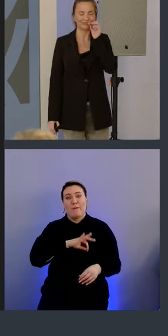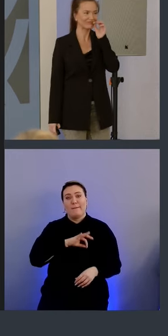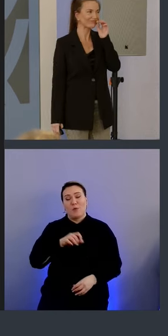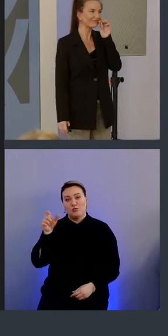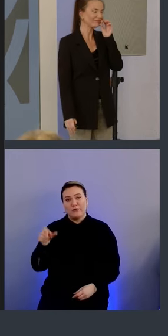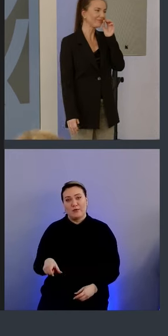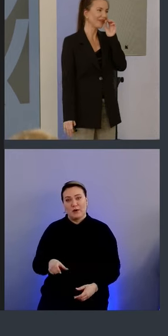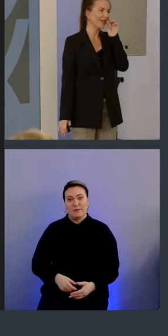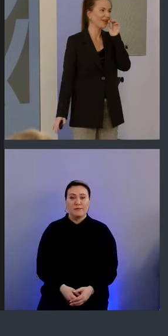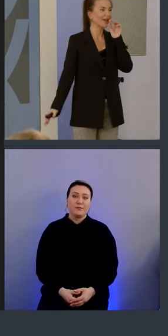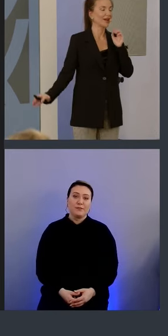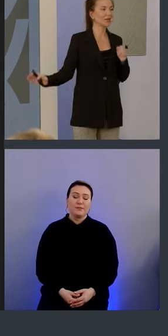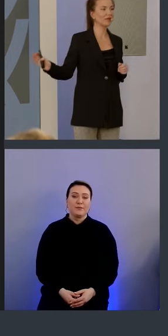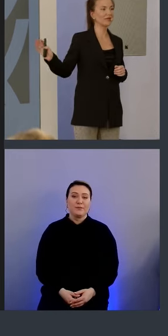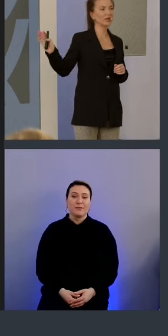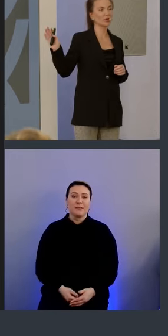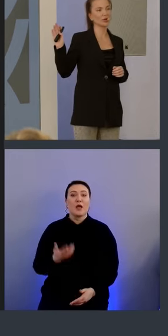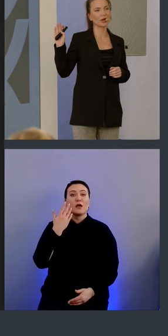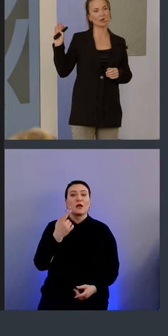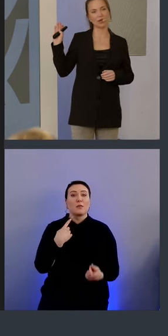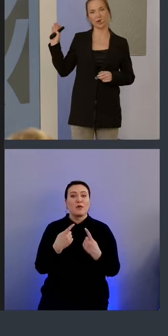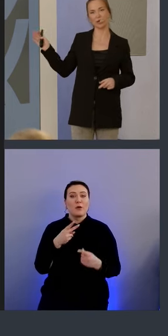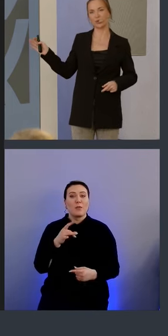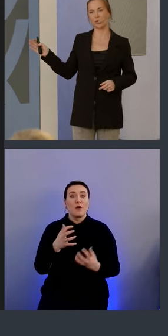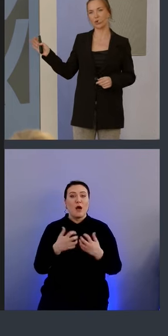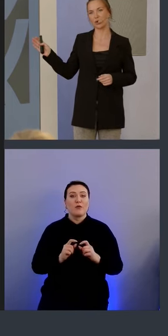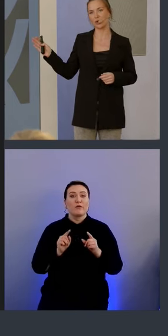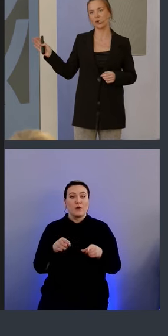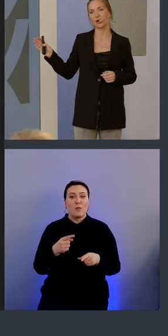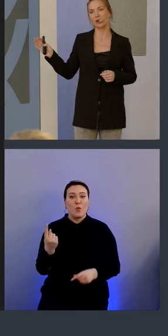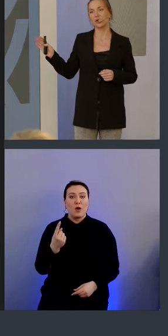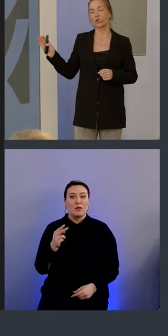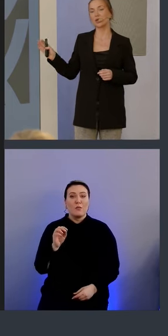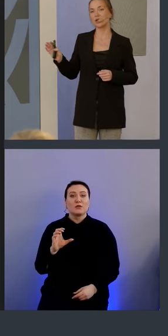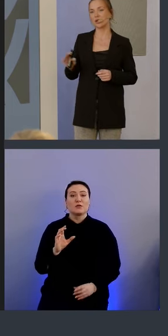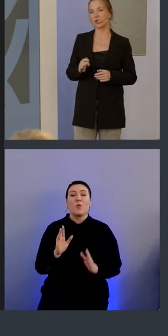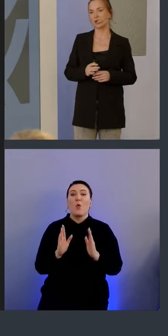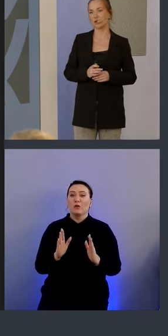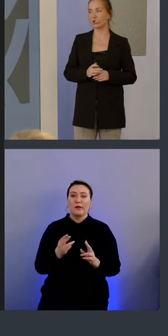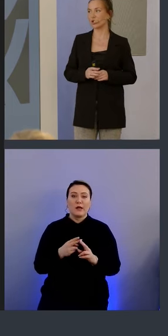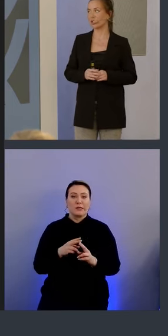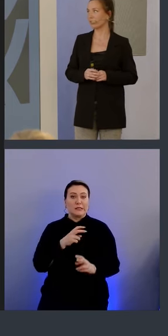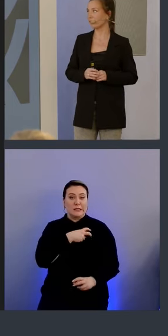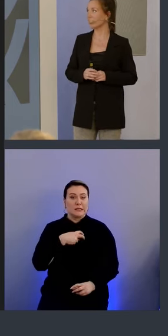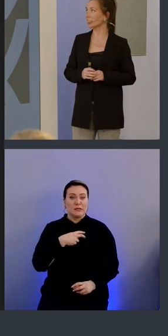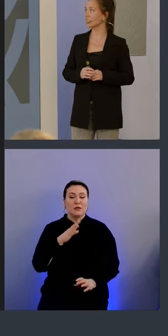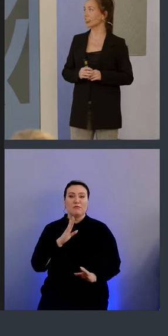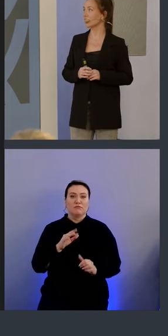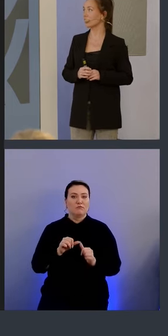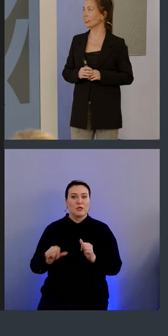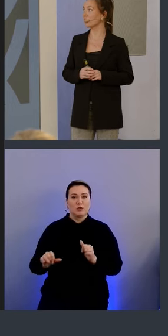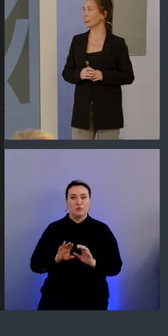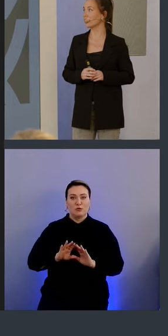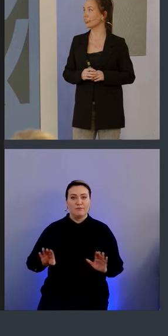пользователя. Когда мы говорим про аутентификацию по OnePass Only, то эти риски у нас исключены за